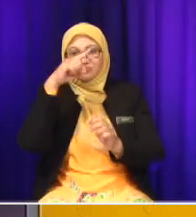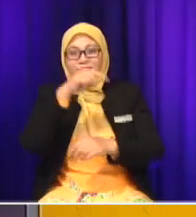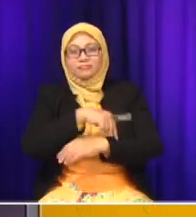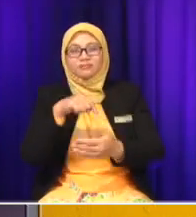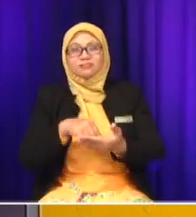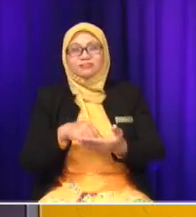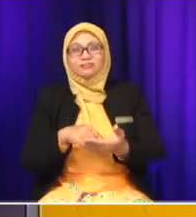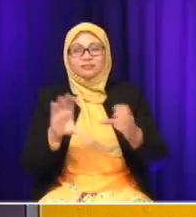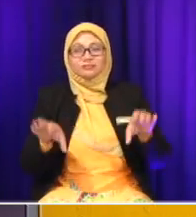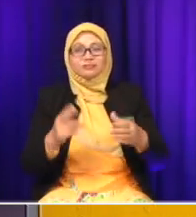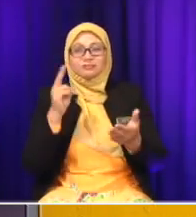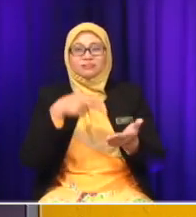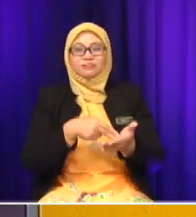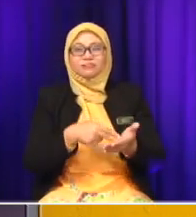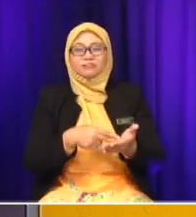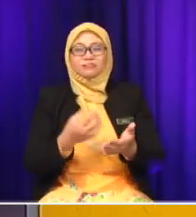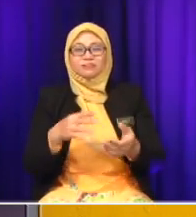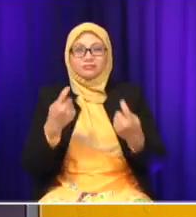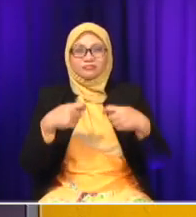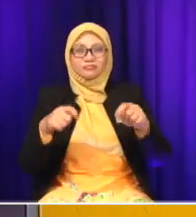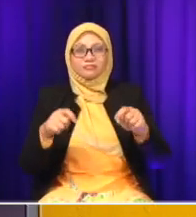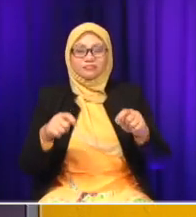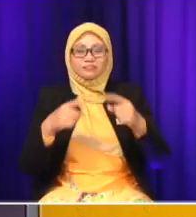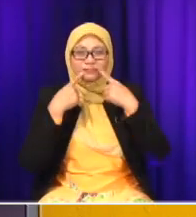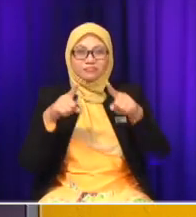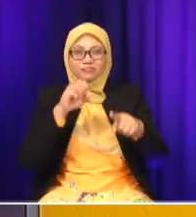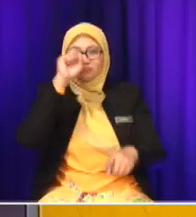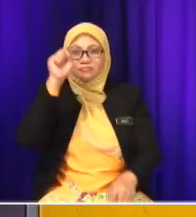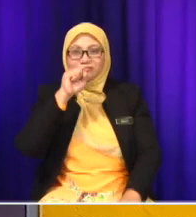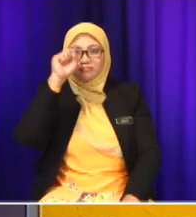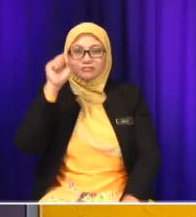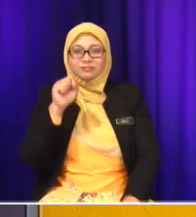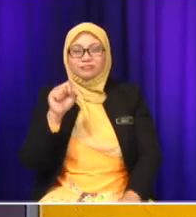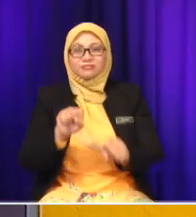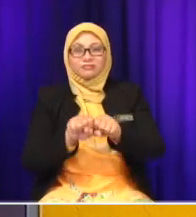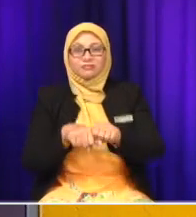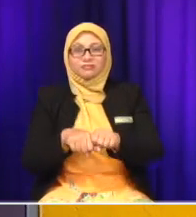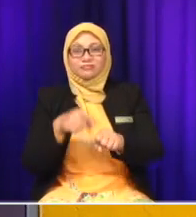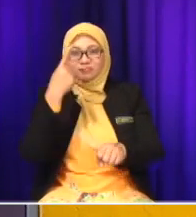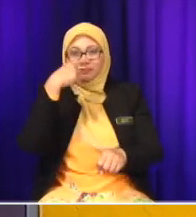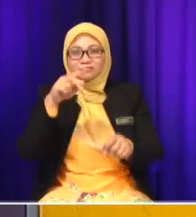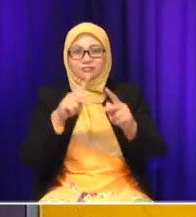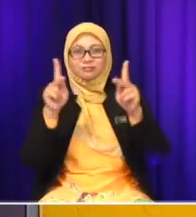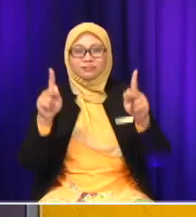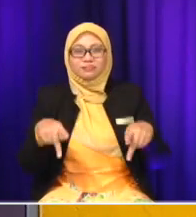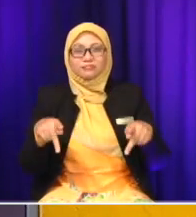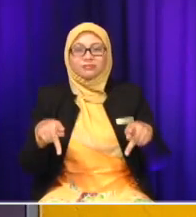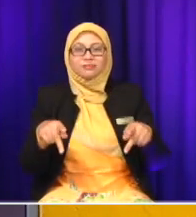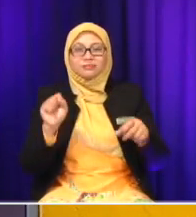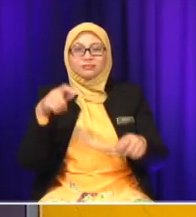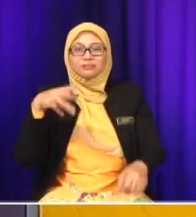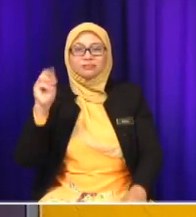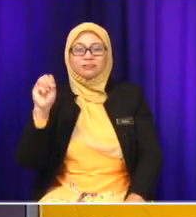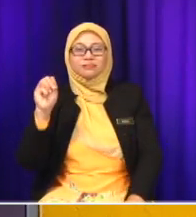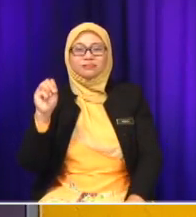telah lakukan ulang kaji dan pelajar dah Cuba menjawab soalan-soalan okey semoga untuk peperiksaan SPM yang akan datang okey